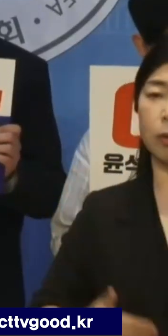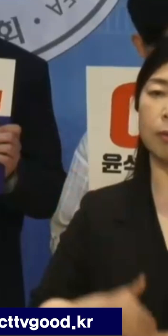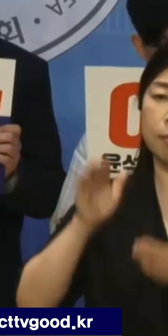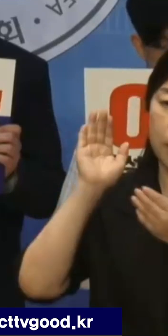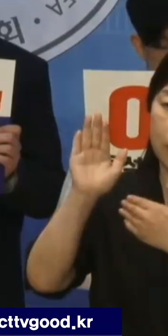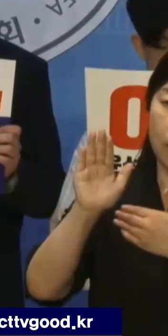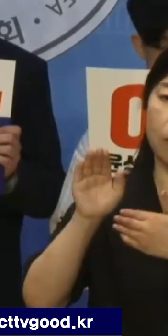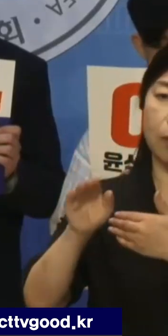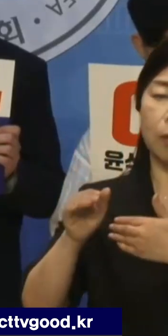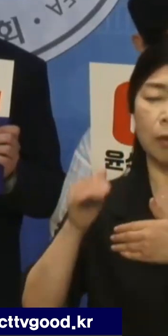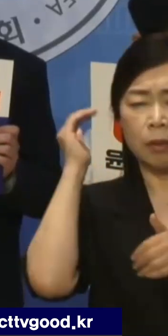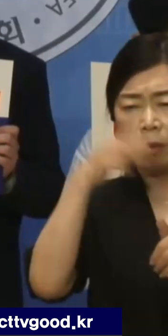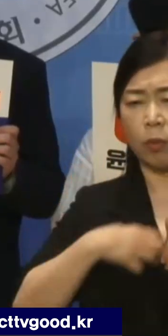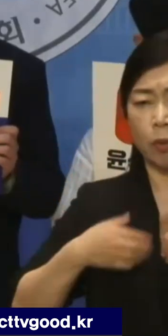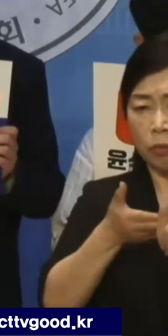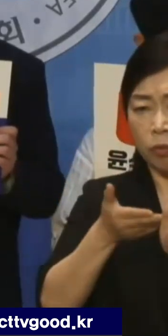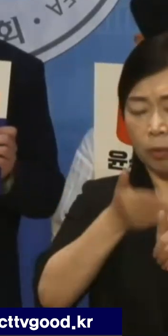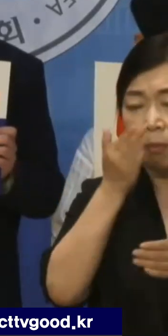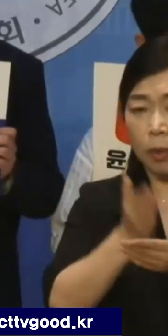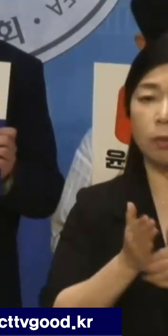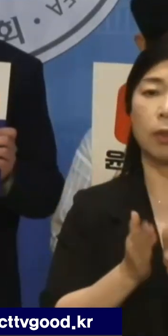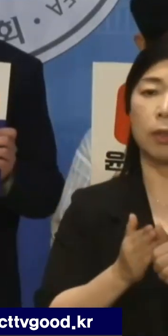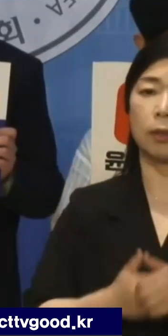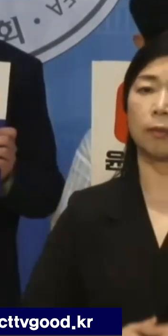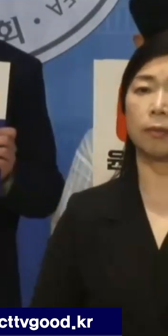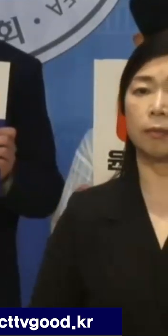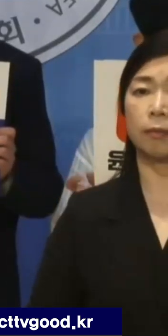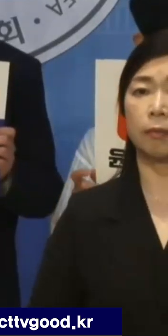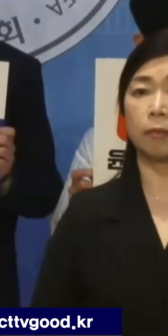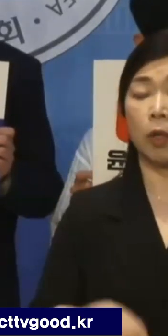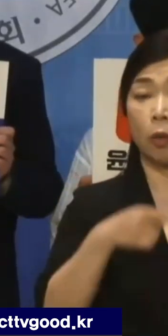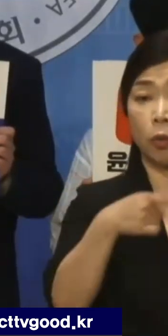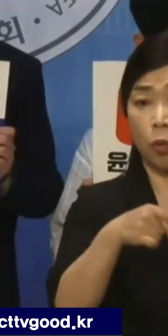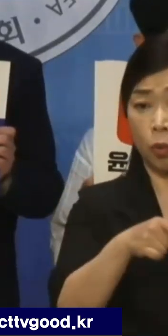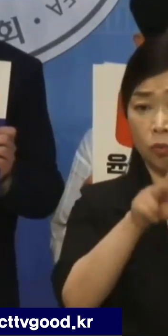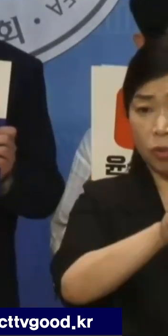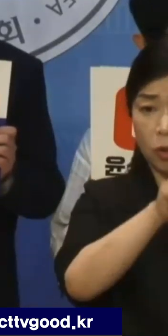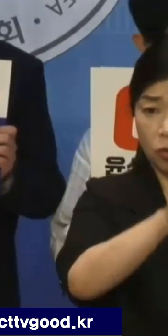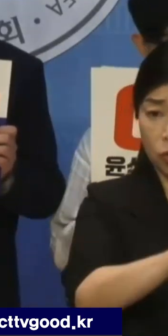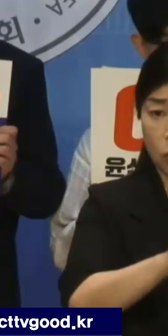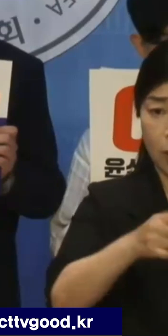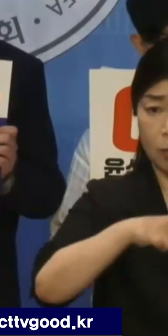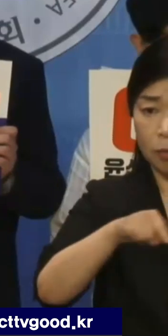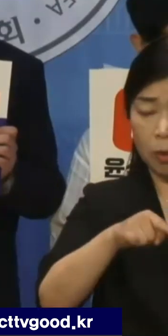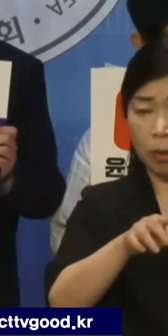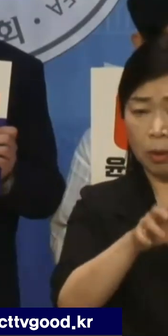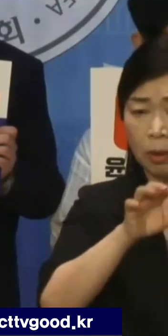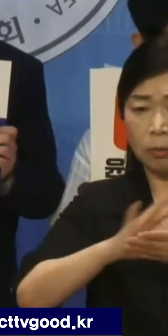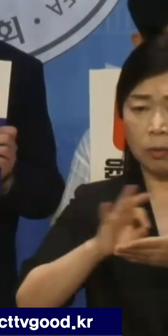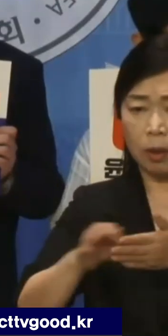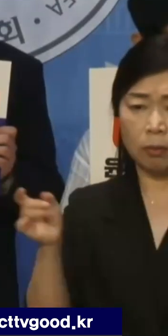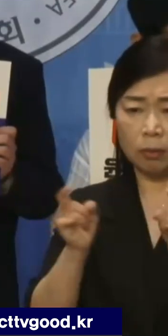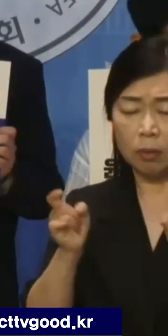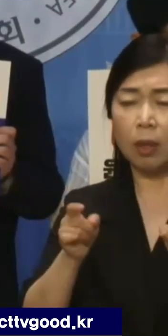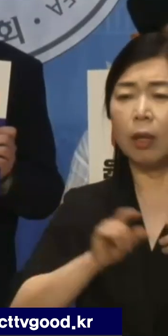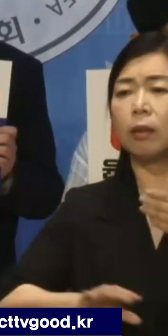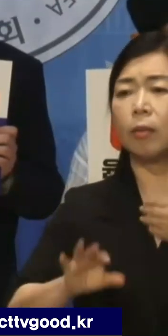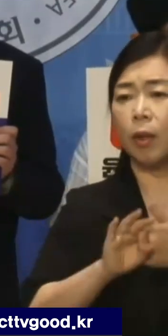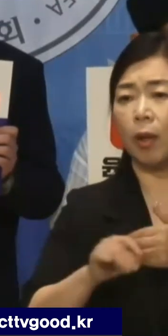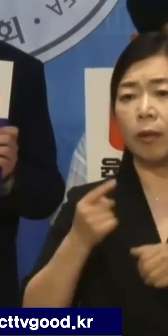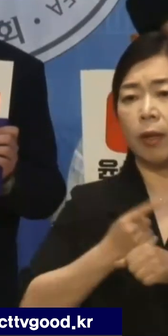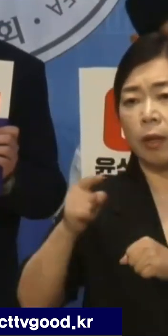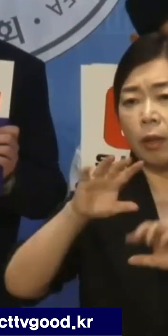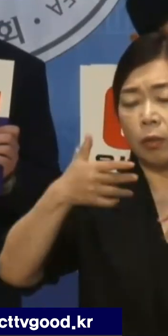청년들의 미래만은 흔들지 말아주십시오. 교육과 입시를 두고 이러한 국정운영 행태가 계속해서 반복된다면